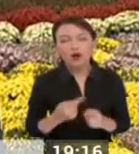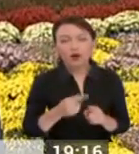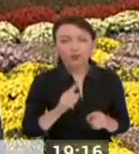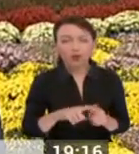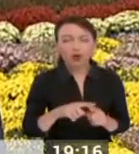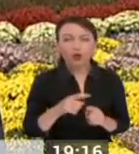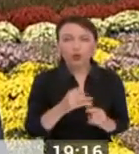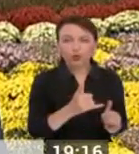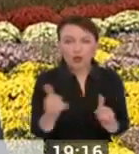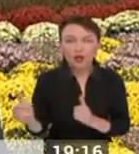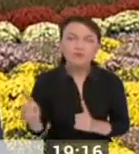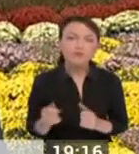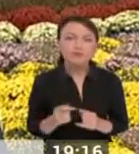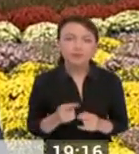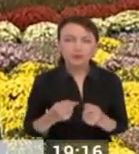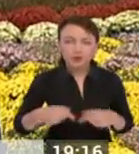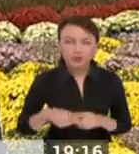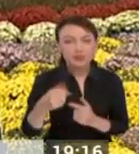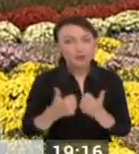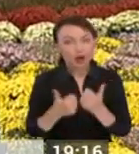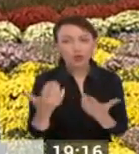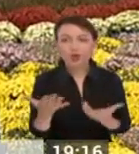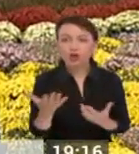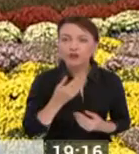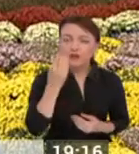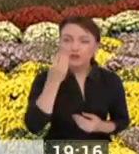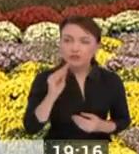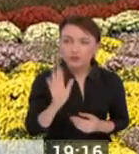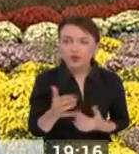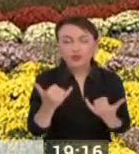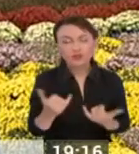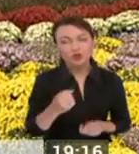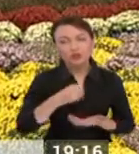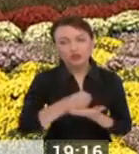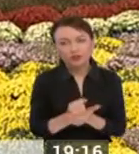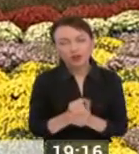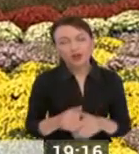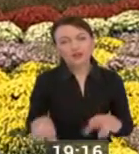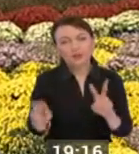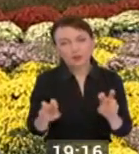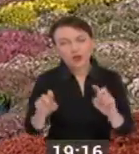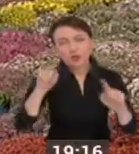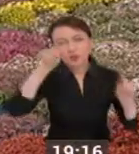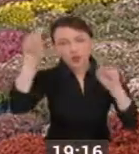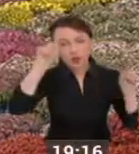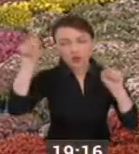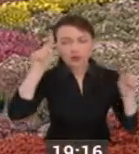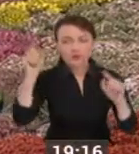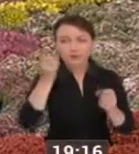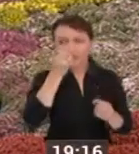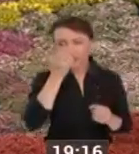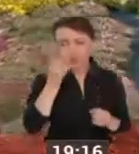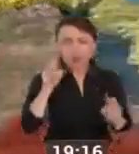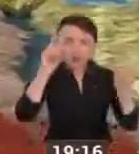насаджень змагаються на те, чия композиція буде найкраща. Цього року ми затвердили тематику зоряне квітуче